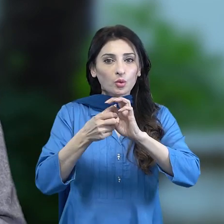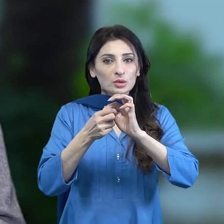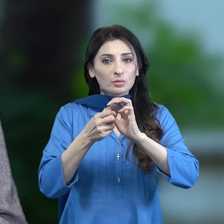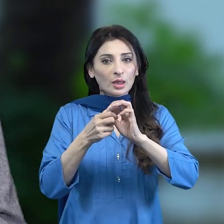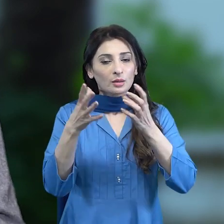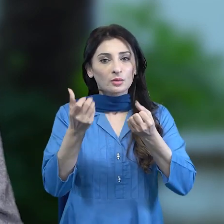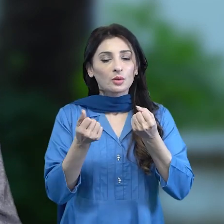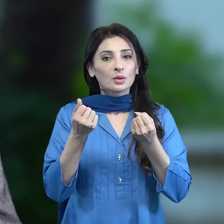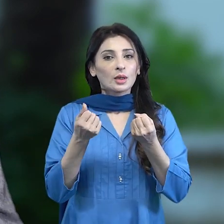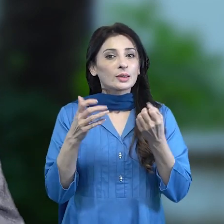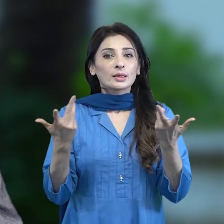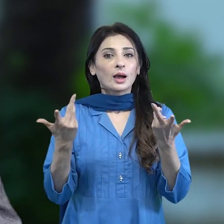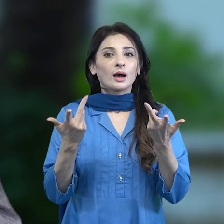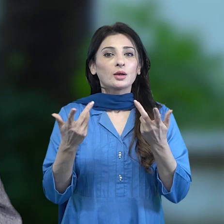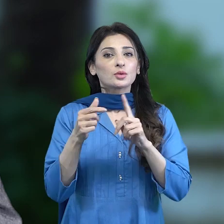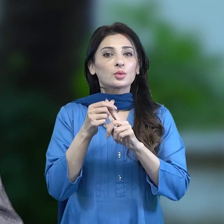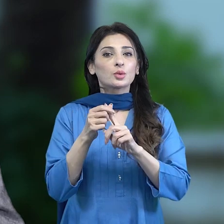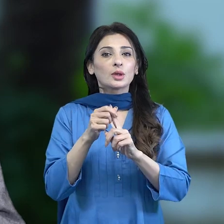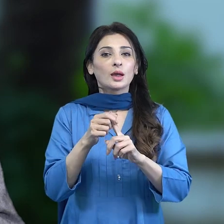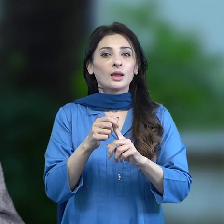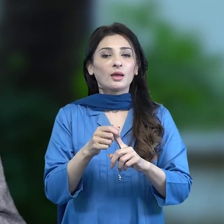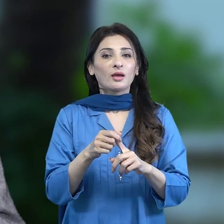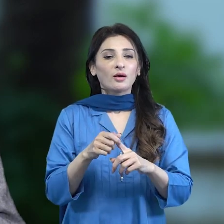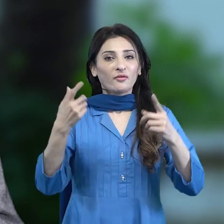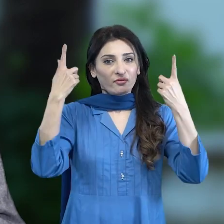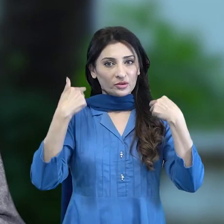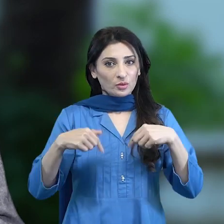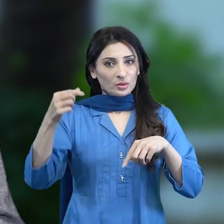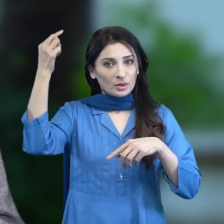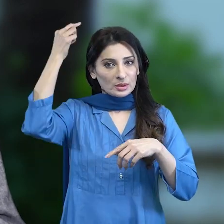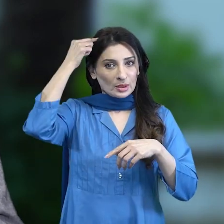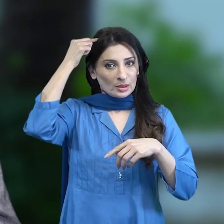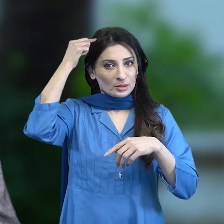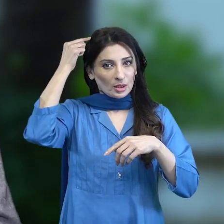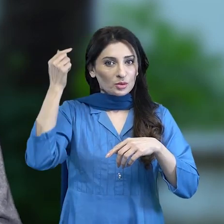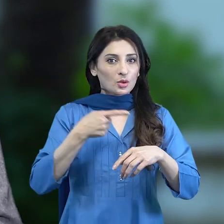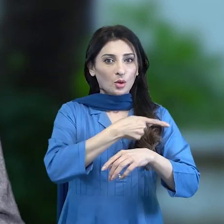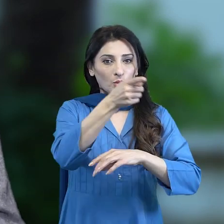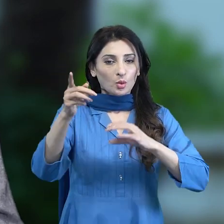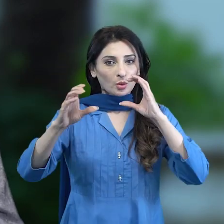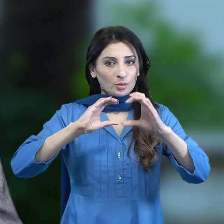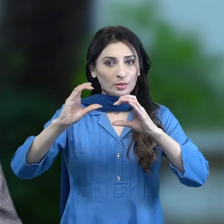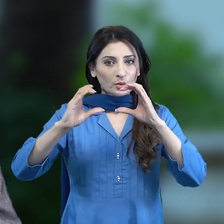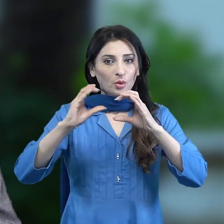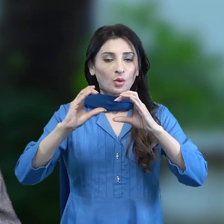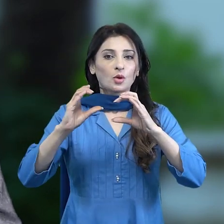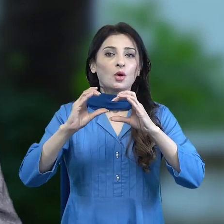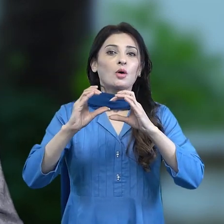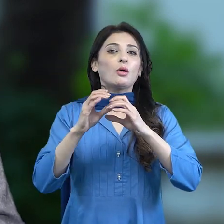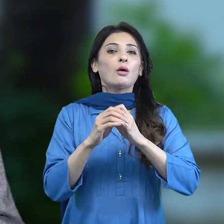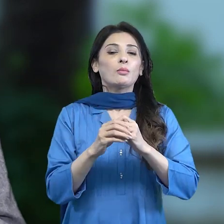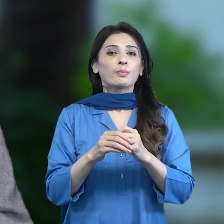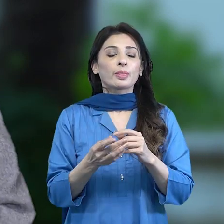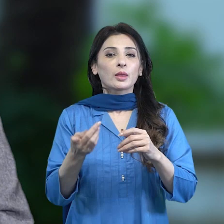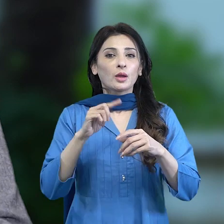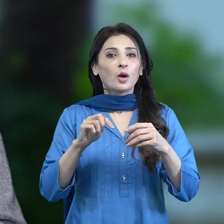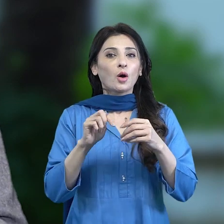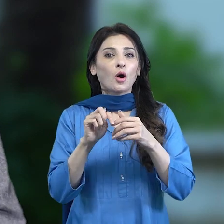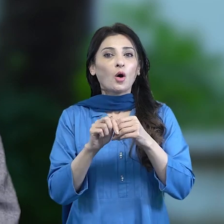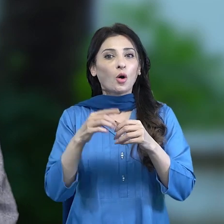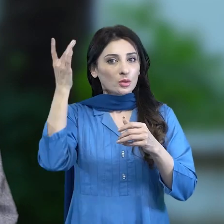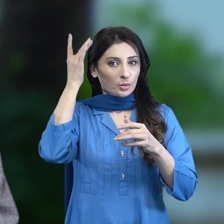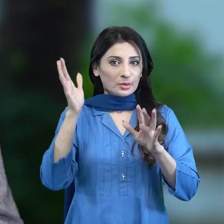कर सकते हैं, उसमें फ़िज़िकल फैक्टर्स, फिज़ियोलॉजिकल, साइकोलॉजिकल, सोशल और न्यूट्रिशनल। फ़िज़िकल फैक्टर्स में ये है कि आप